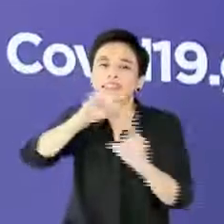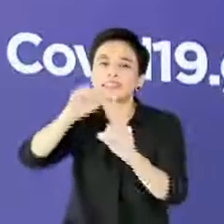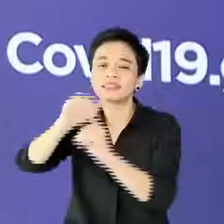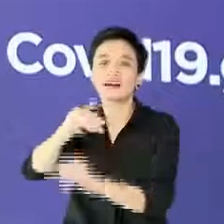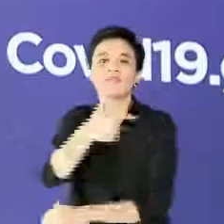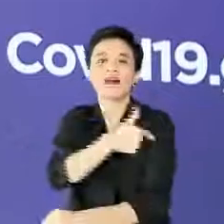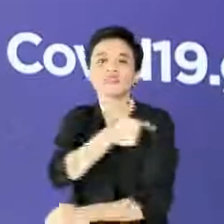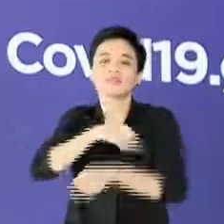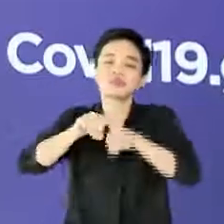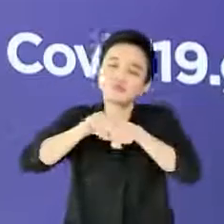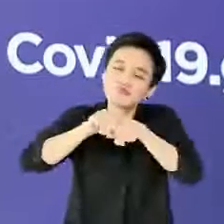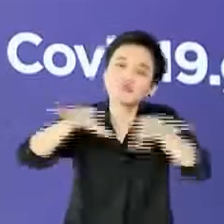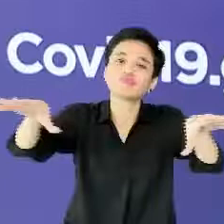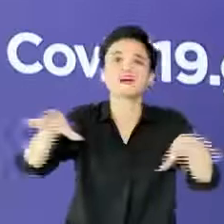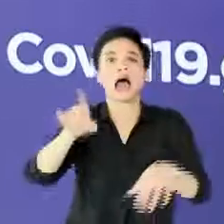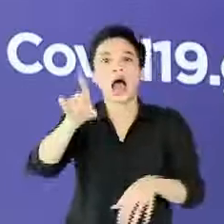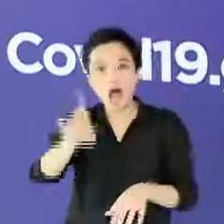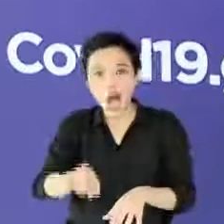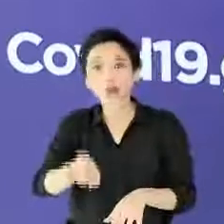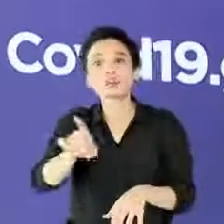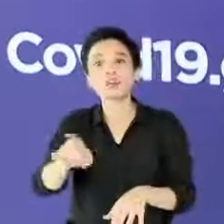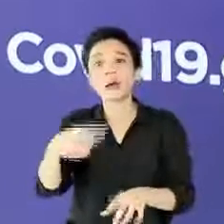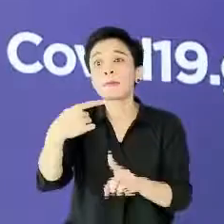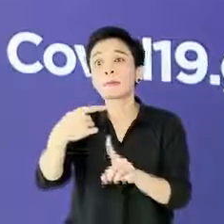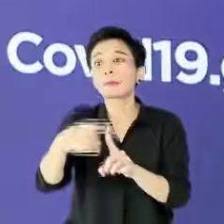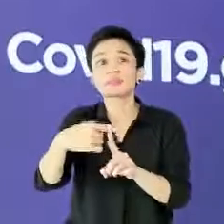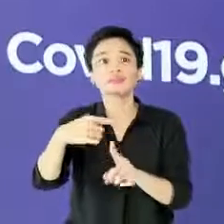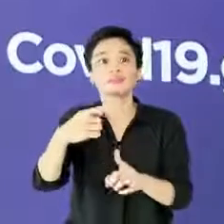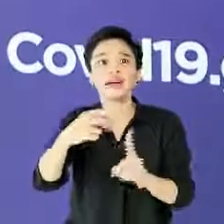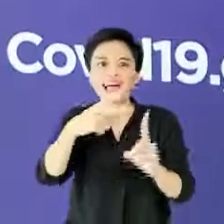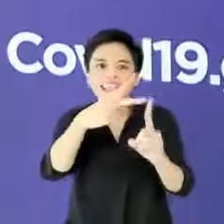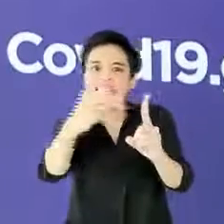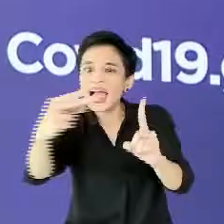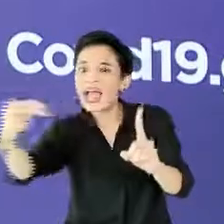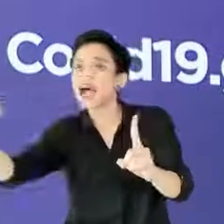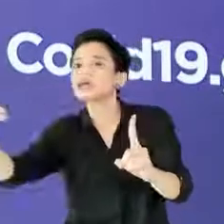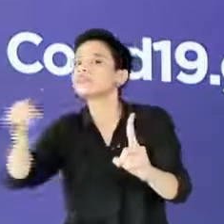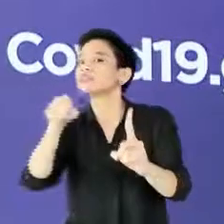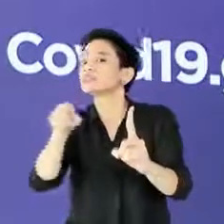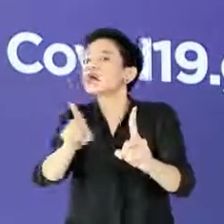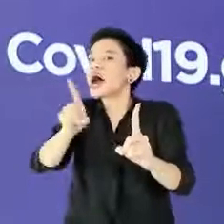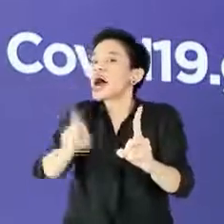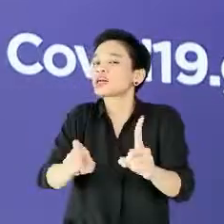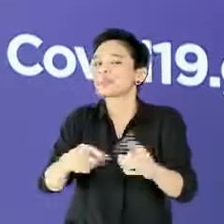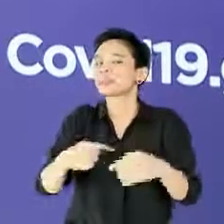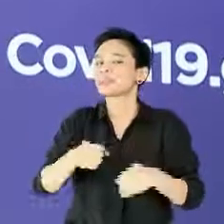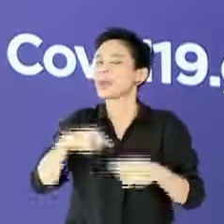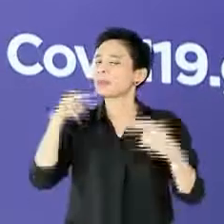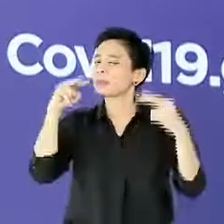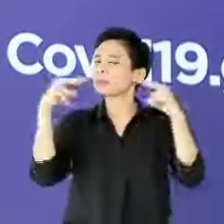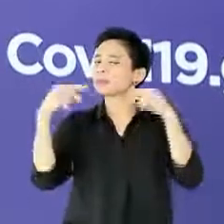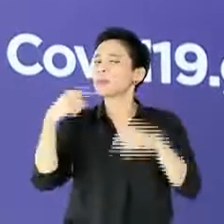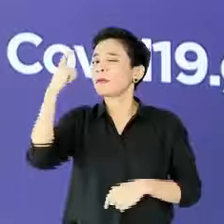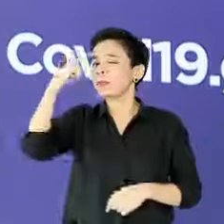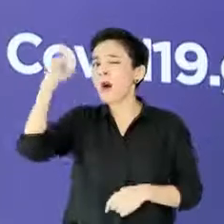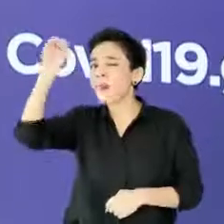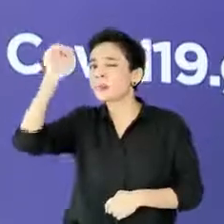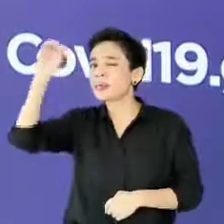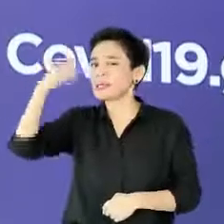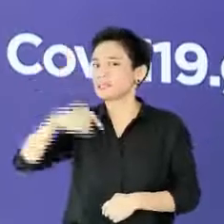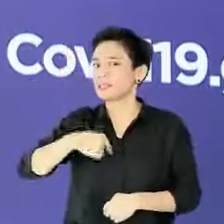dengan target yang ditetapkan oleh pemerintah kemudian memperkuat racing As hanya dengan itu menurut pandangan saya